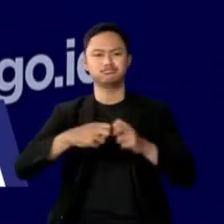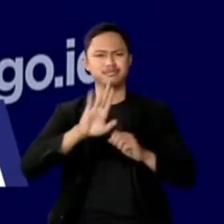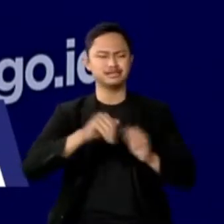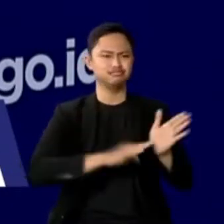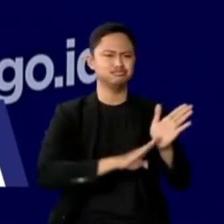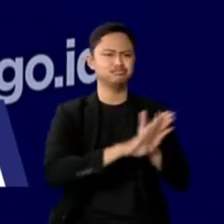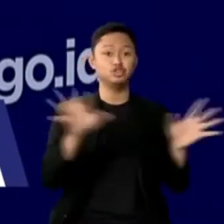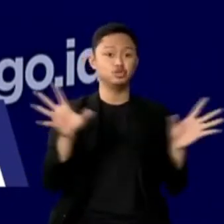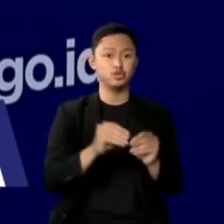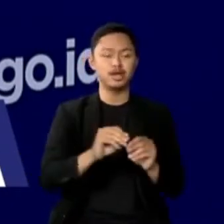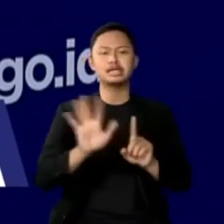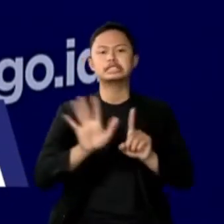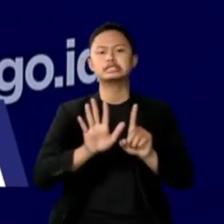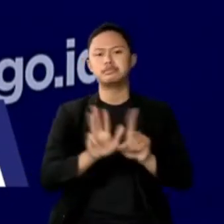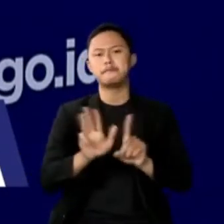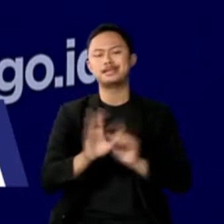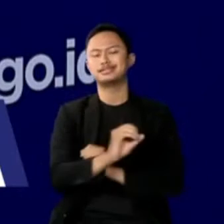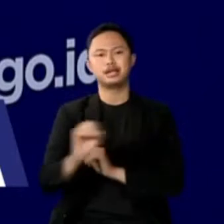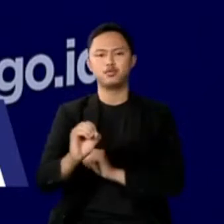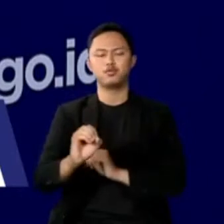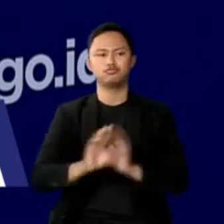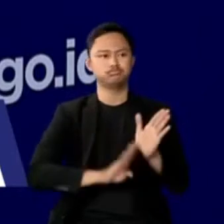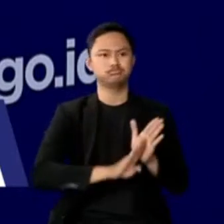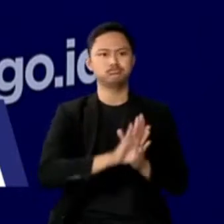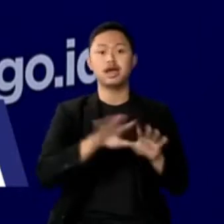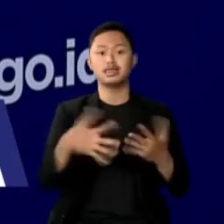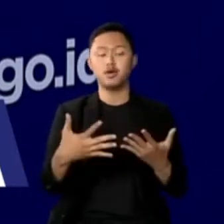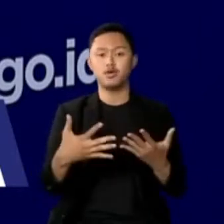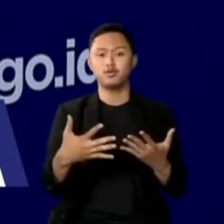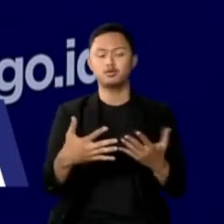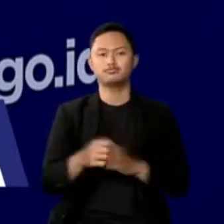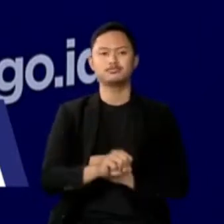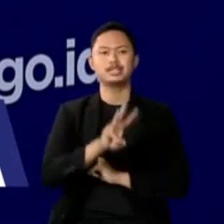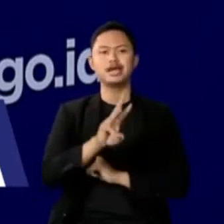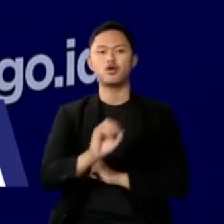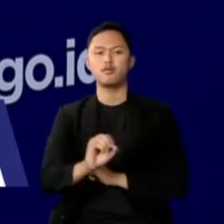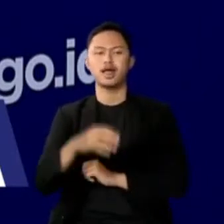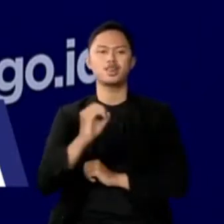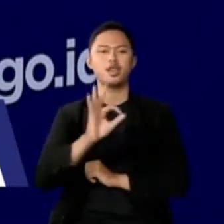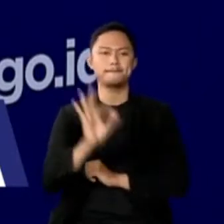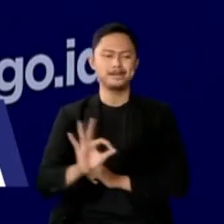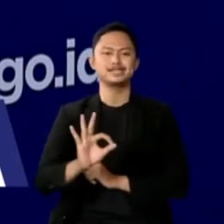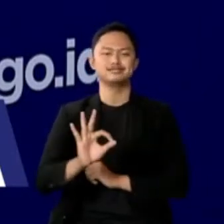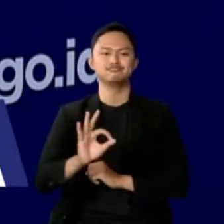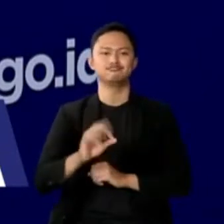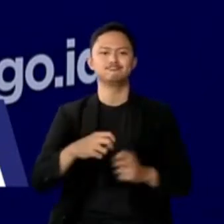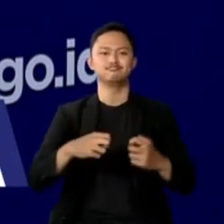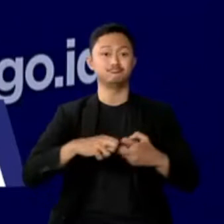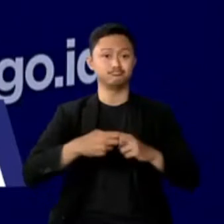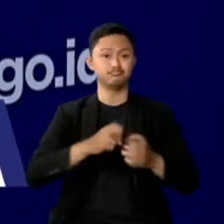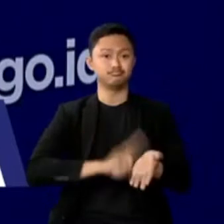dan kumulatif menjadi 19300 90 kasus atau 3,0 persen dari pasien yang terkonfirmasi